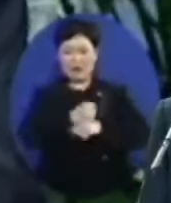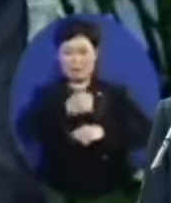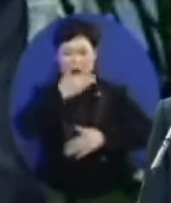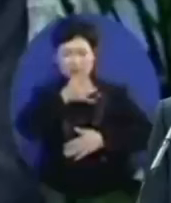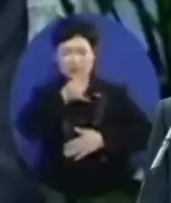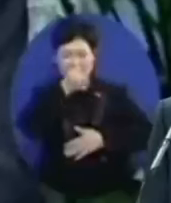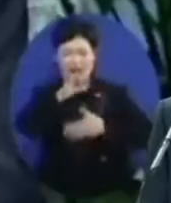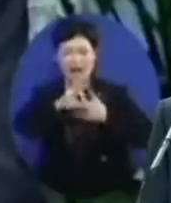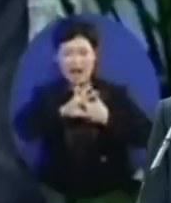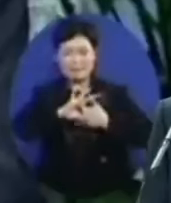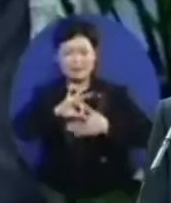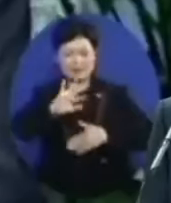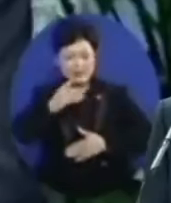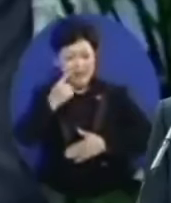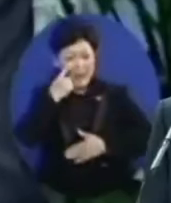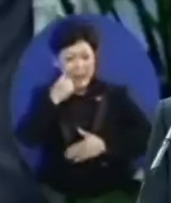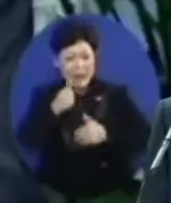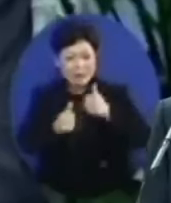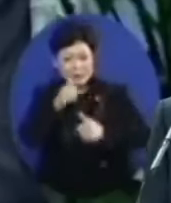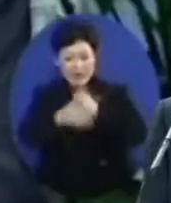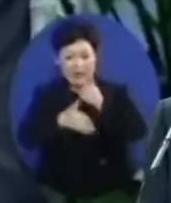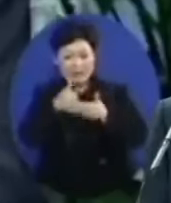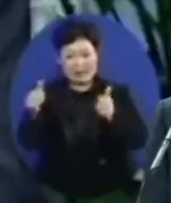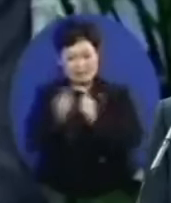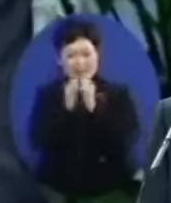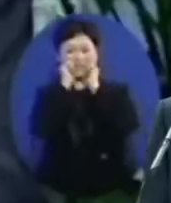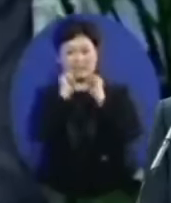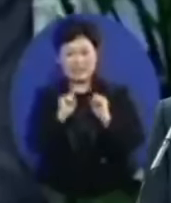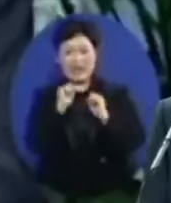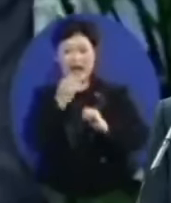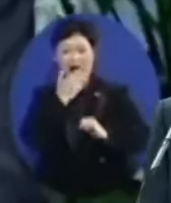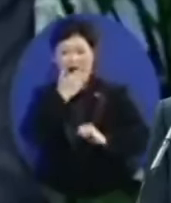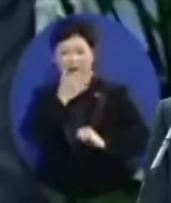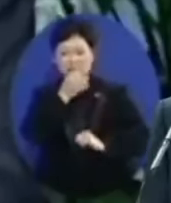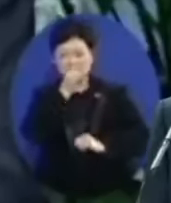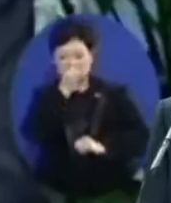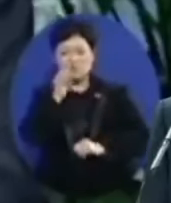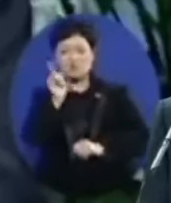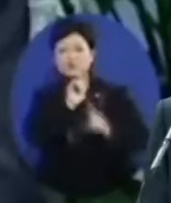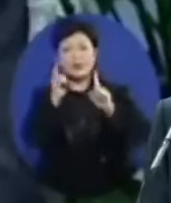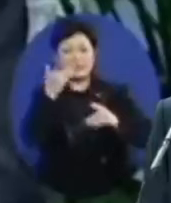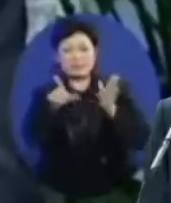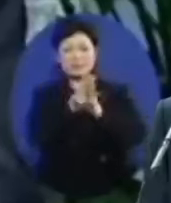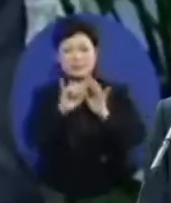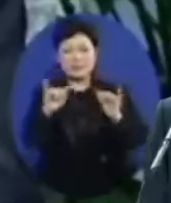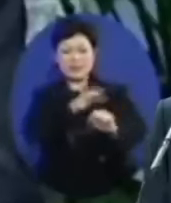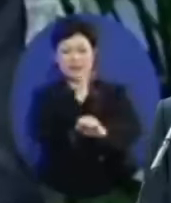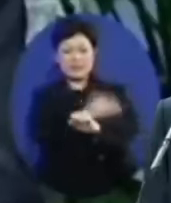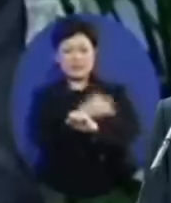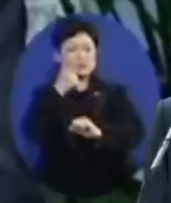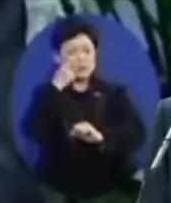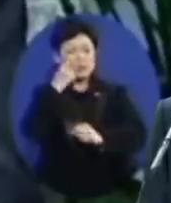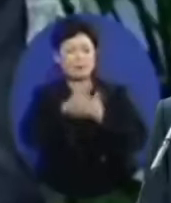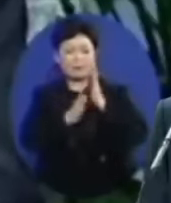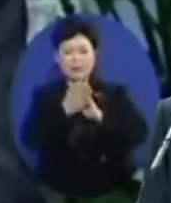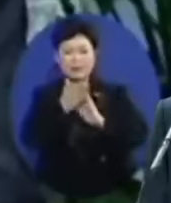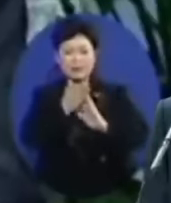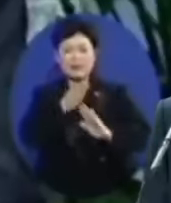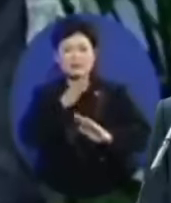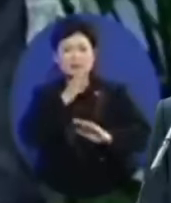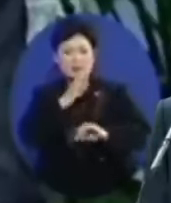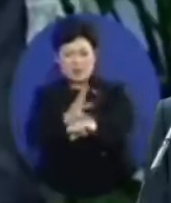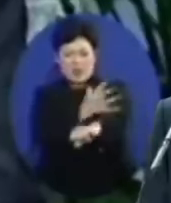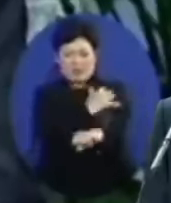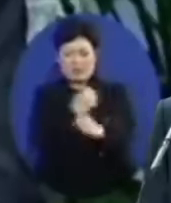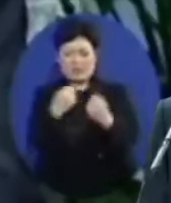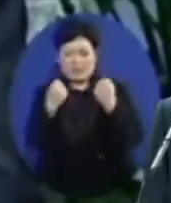있다, 하면 된다, 해보자, 하나님이 같이 계신다, 할 수 있거든요, 무슨 말이냐, 믿는 자에게 능치 못하심이 없다고 하면 굉장히